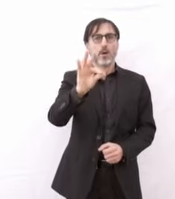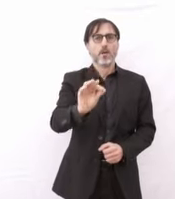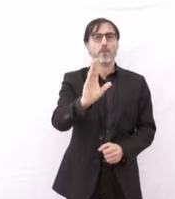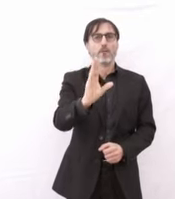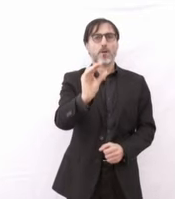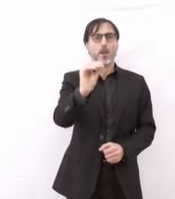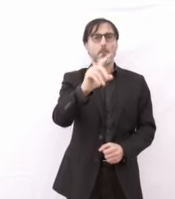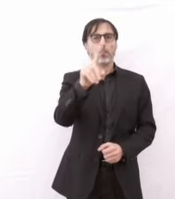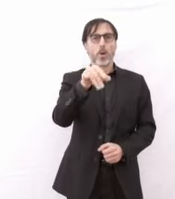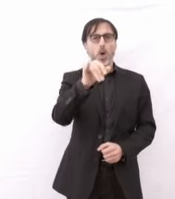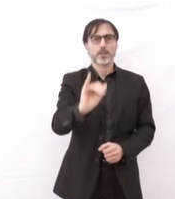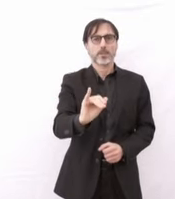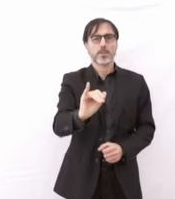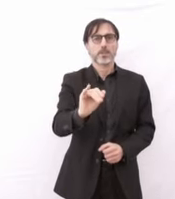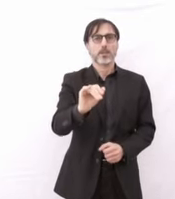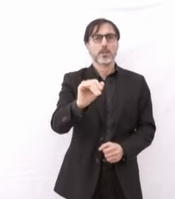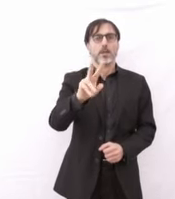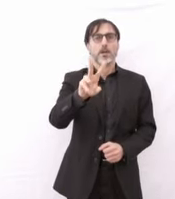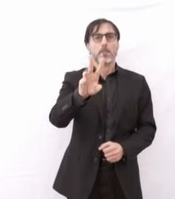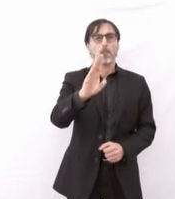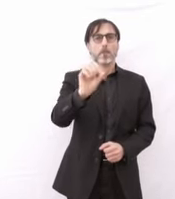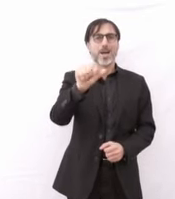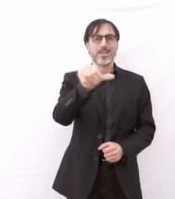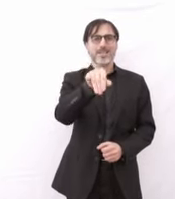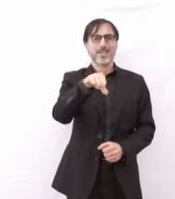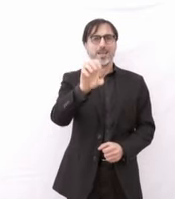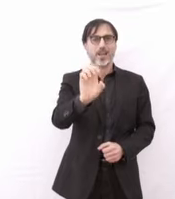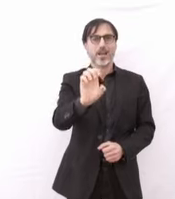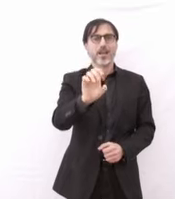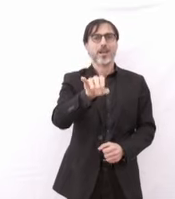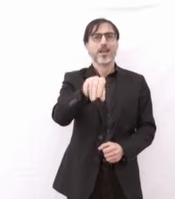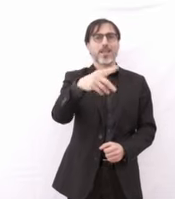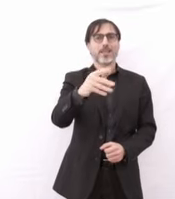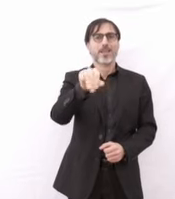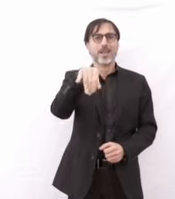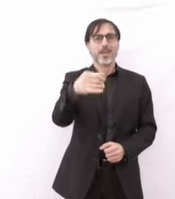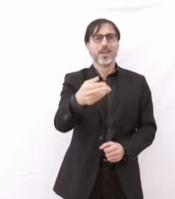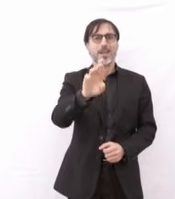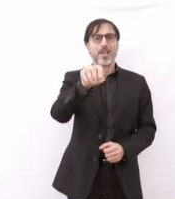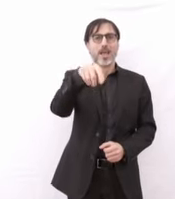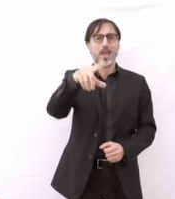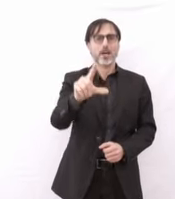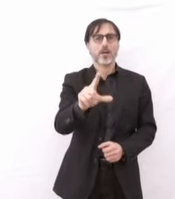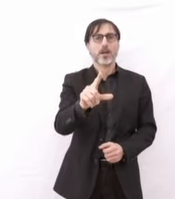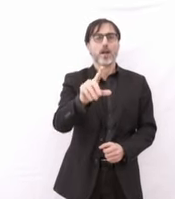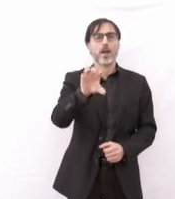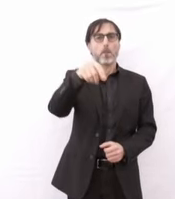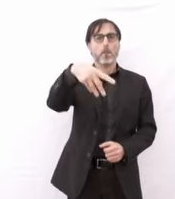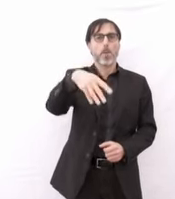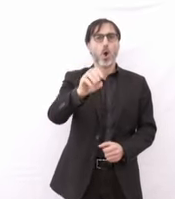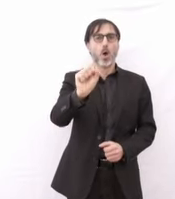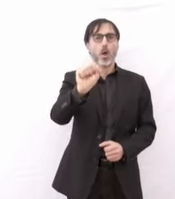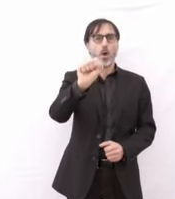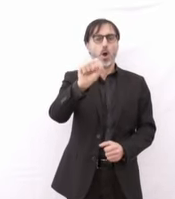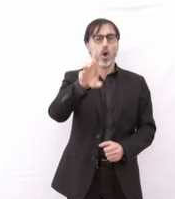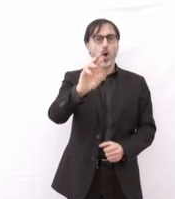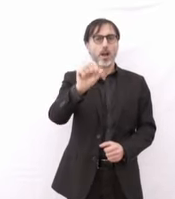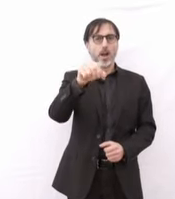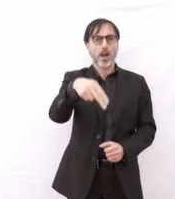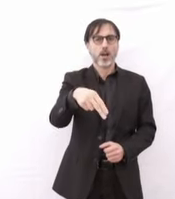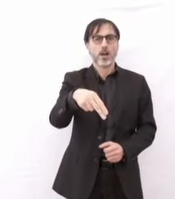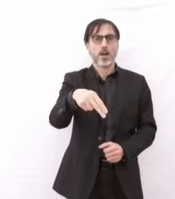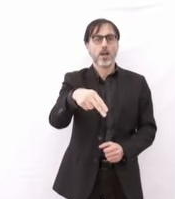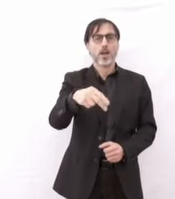Fabozzi, Peppino Basile, Den Iermel Fernandez Moran,